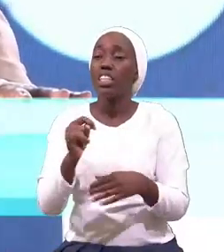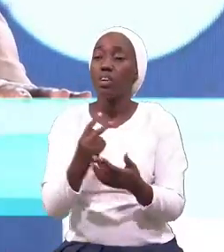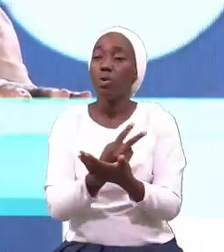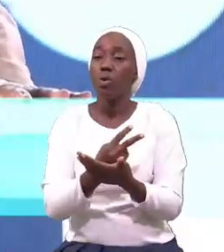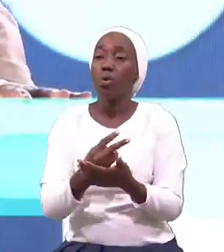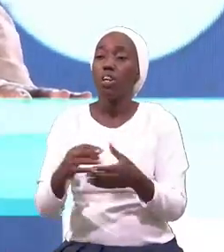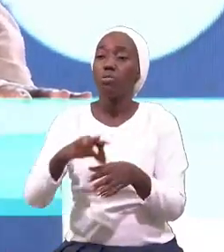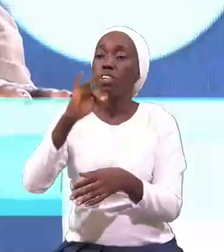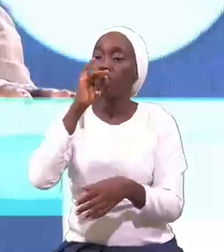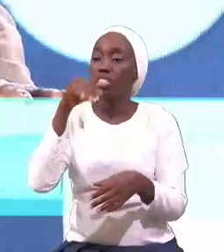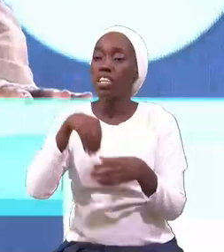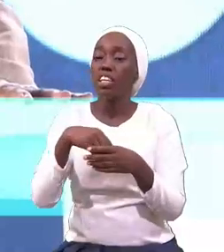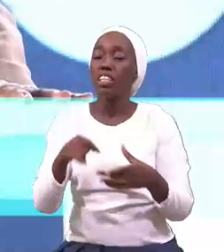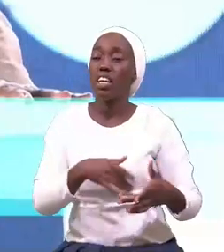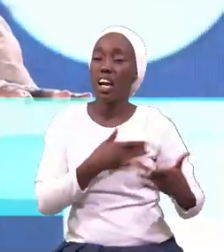dans le cœur.